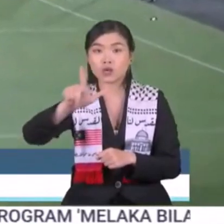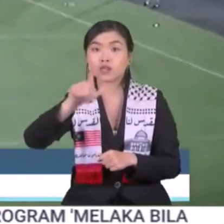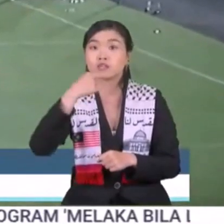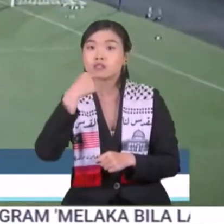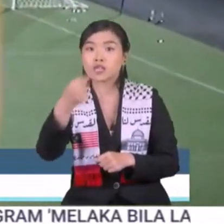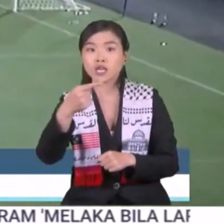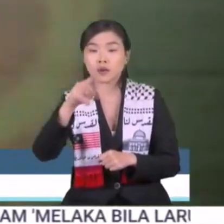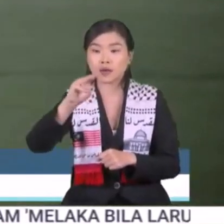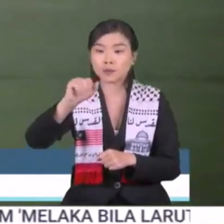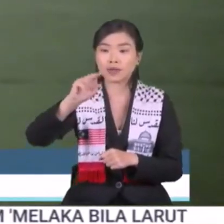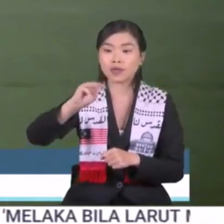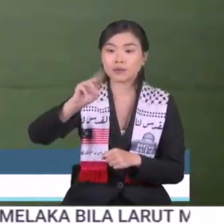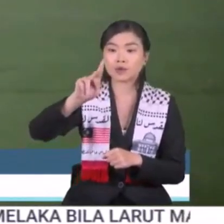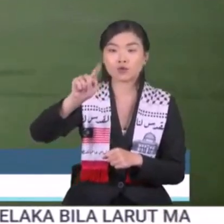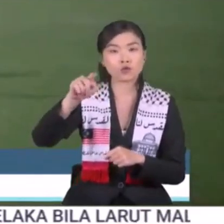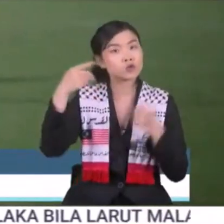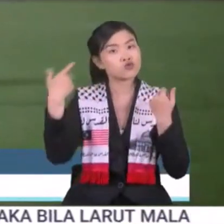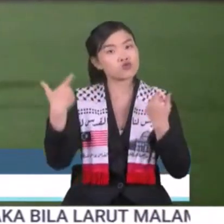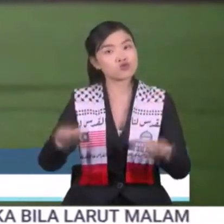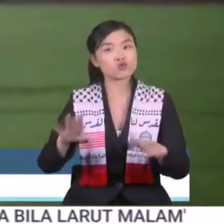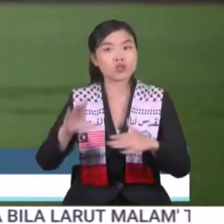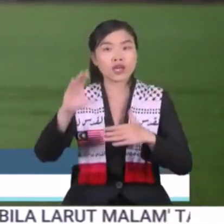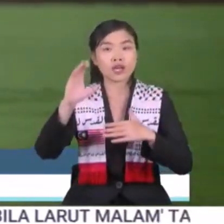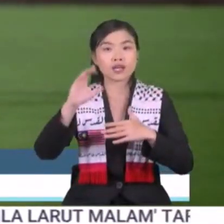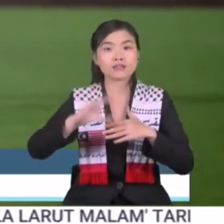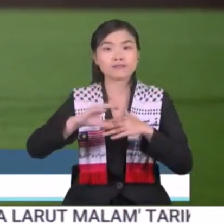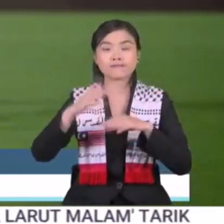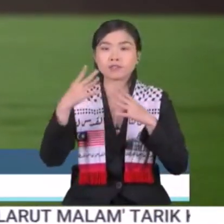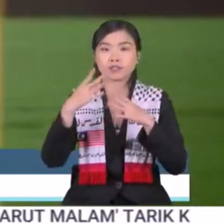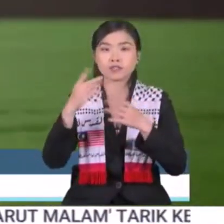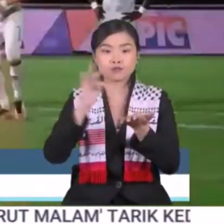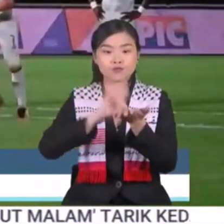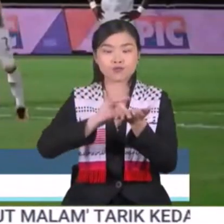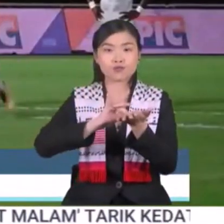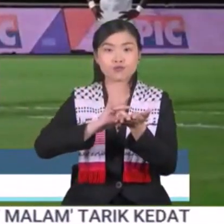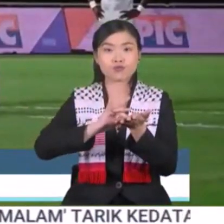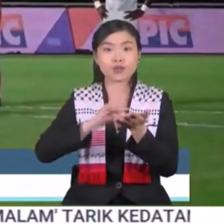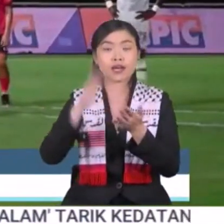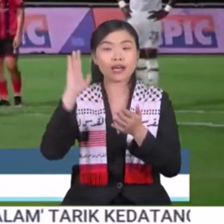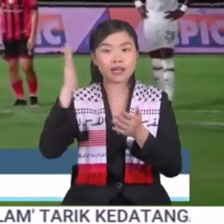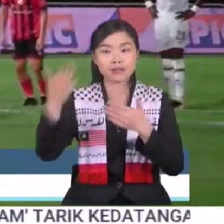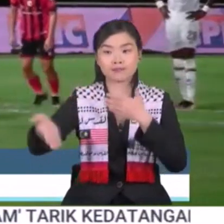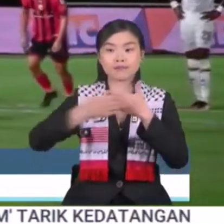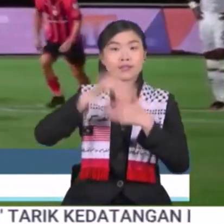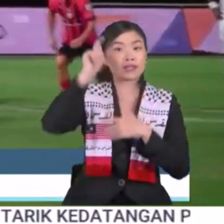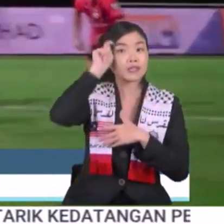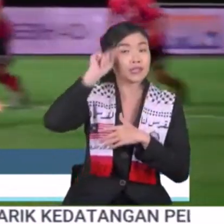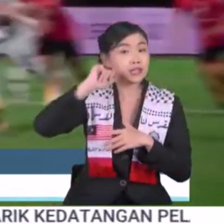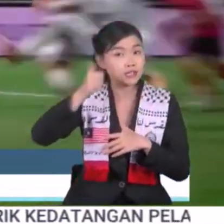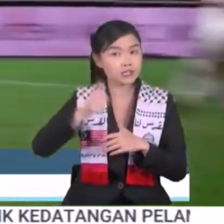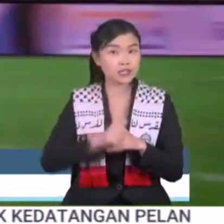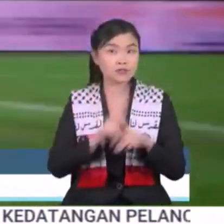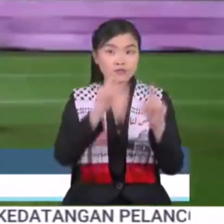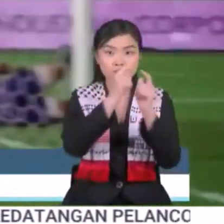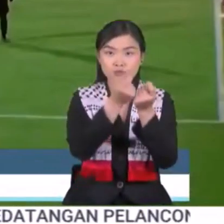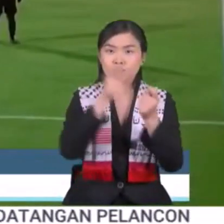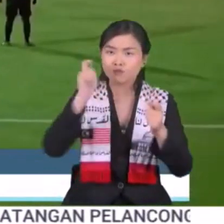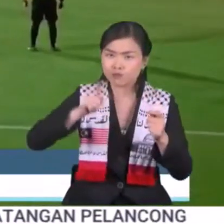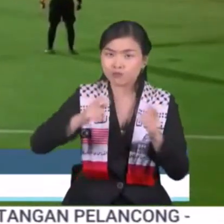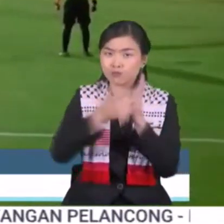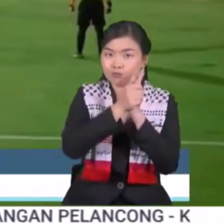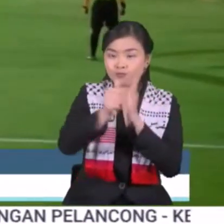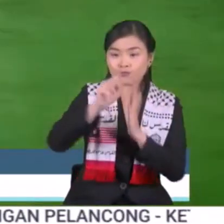berkata Mahmud telah selesai menjalani rawatan bersama pakar di Croatia dan akan kembali ke Terengganu esok. Jelasnya, skuad itu amat